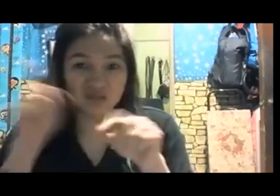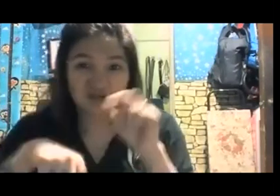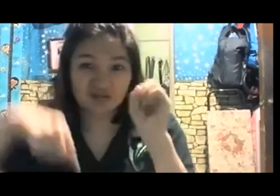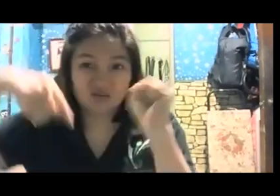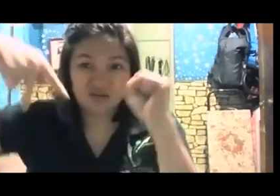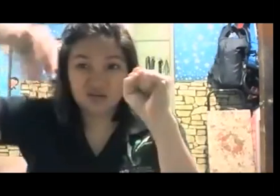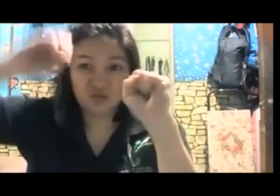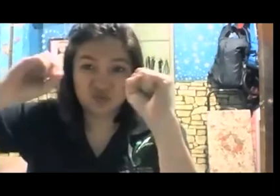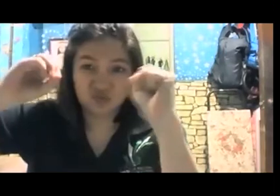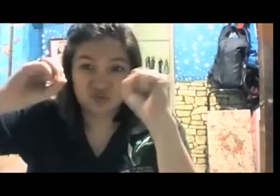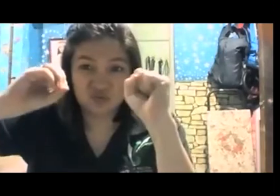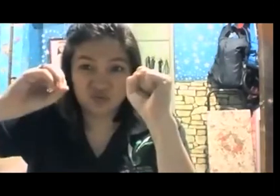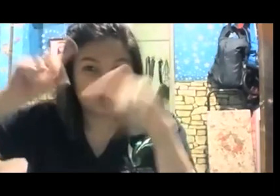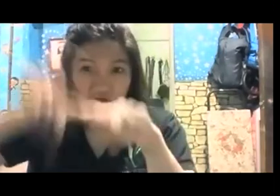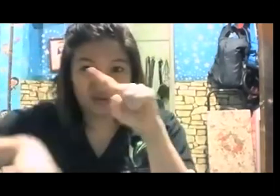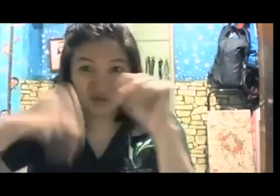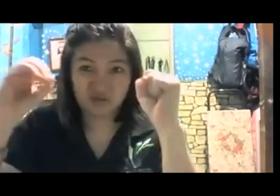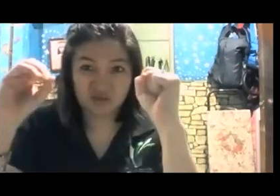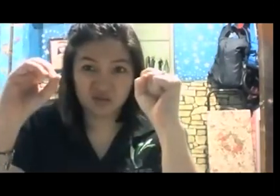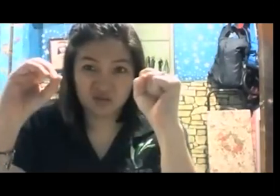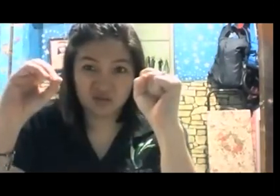그리고 가자. 네.